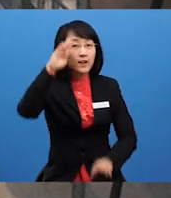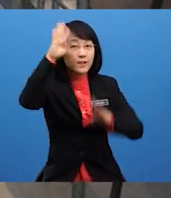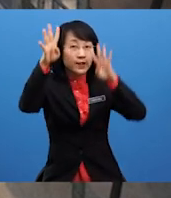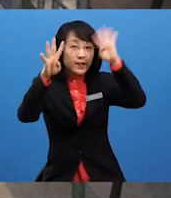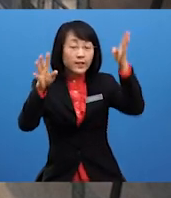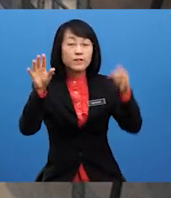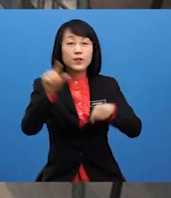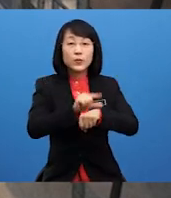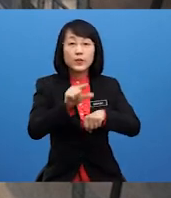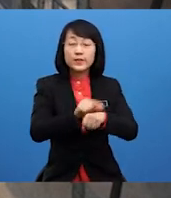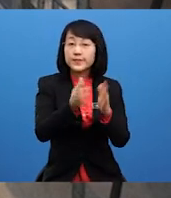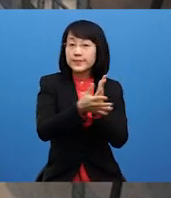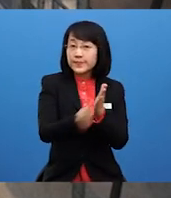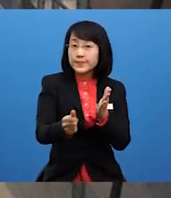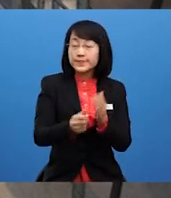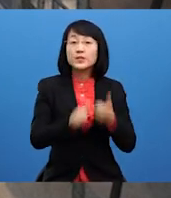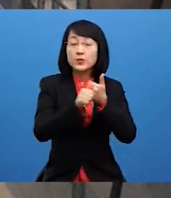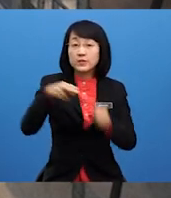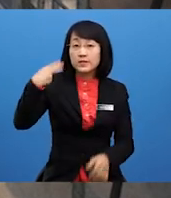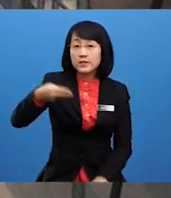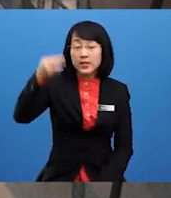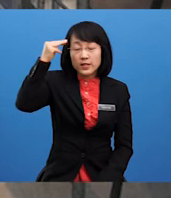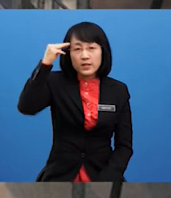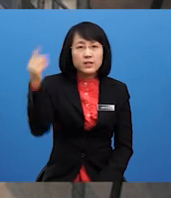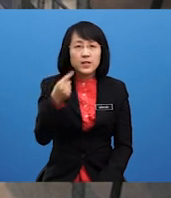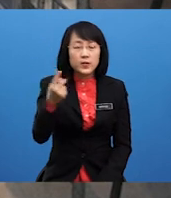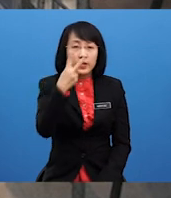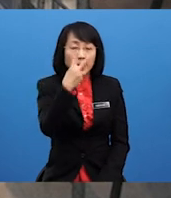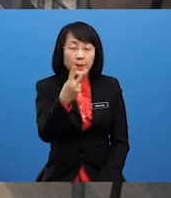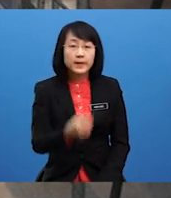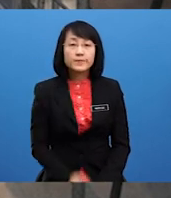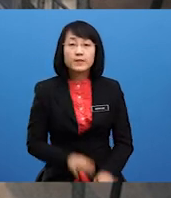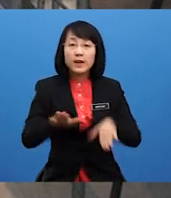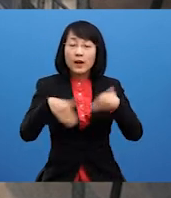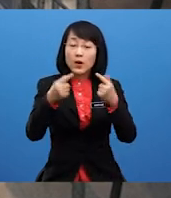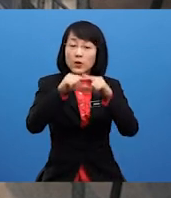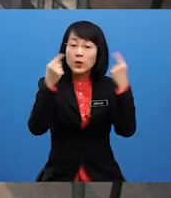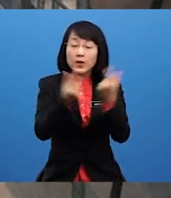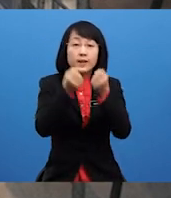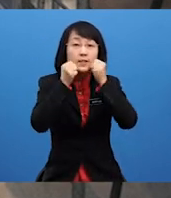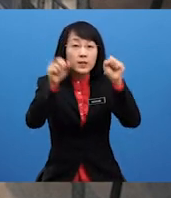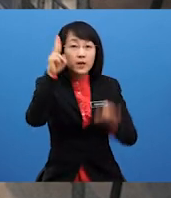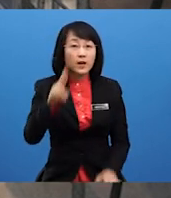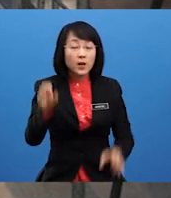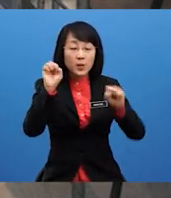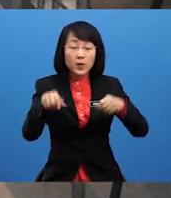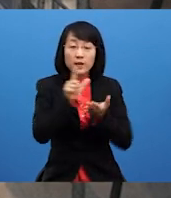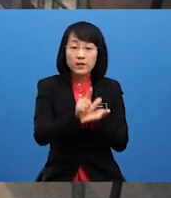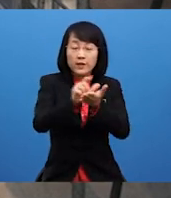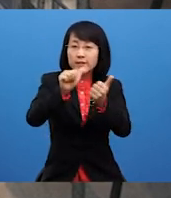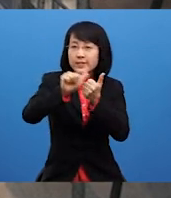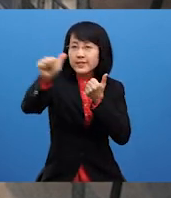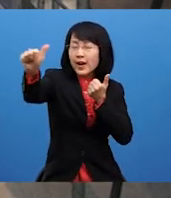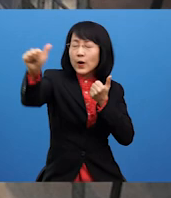kebolehannya. Berdasarkan sejarah Melayu, kita sering melihat bagaimana golongan pendakwah mampu berlayar jauh